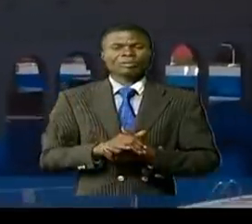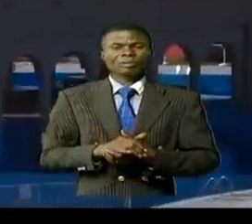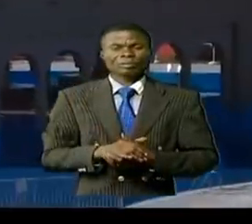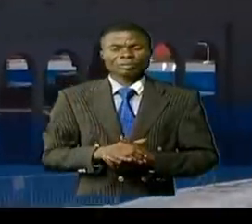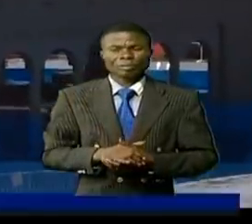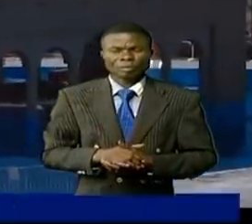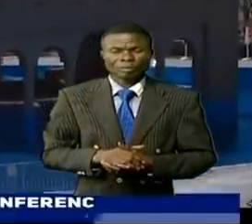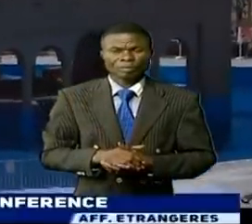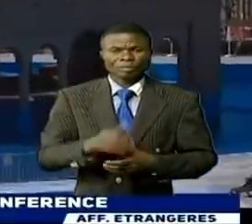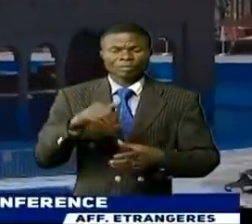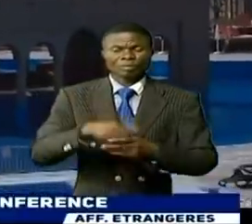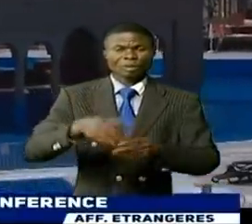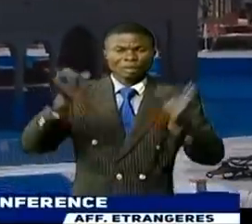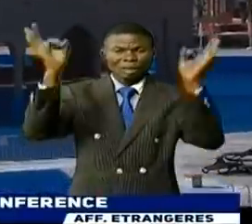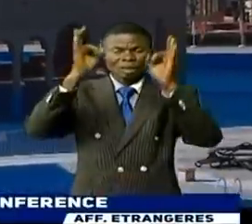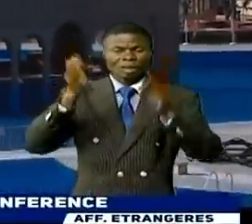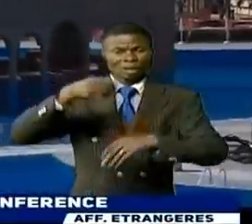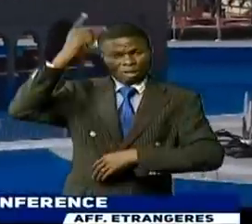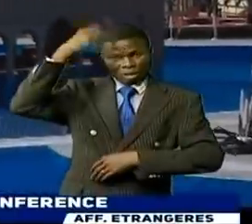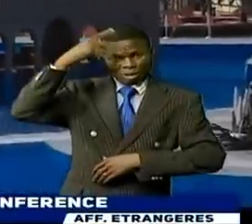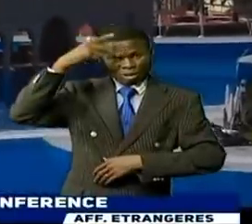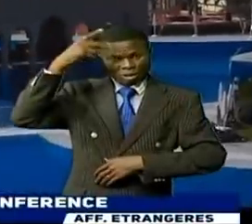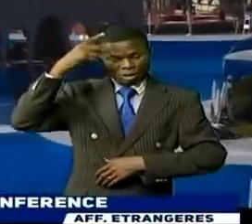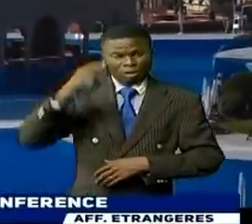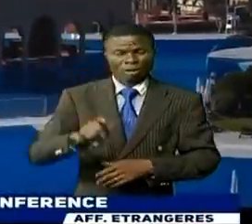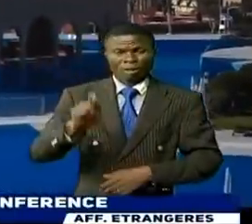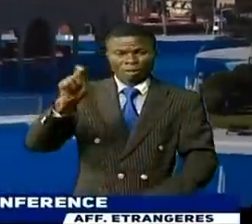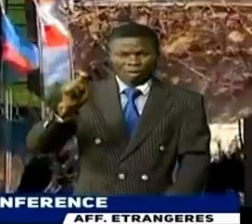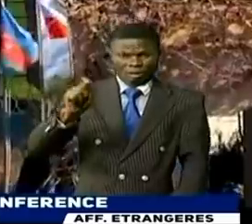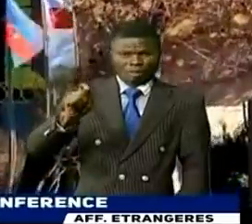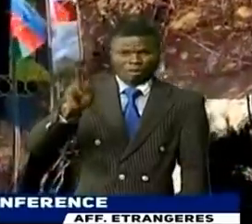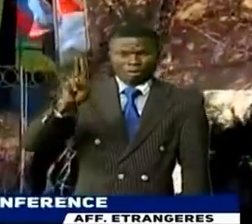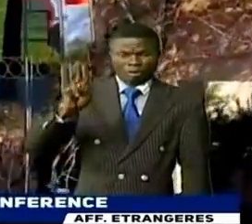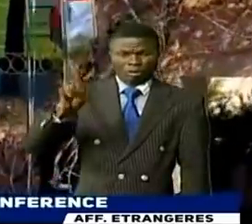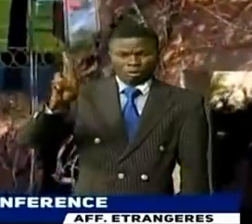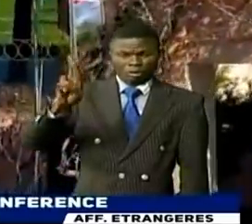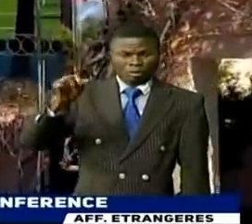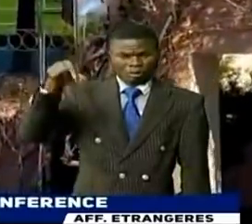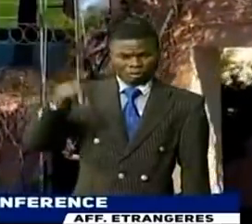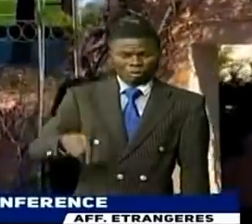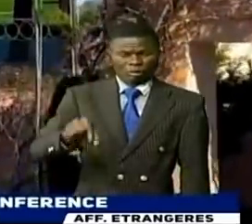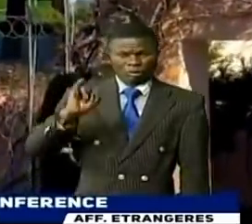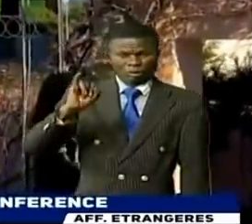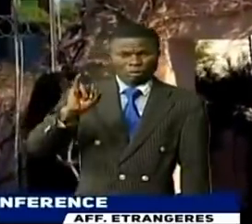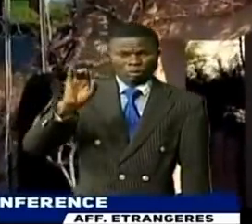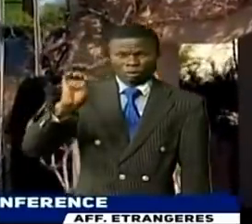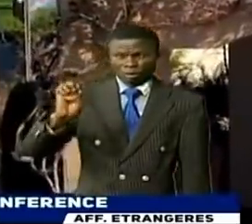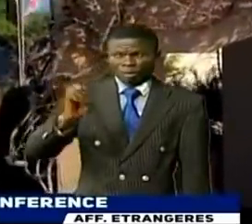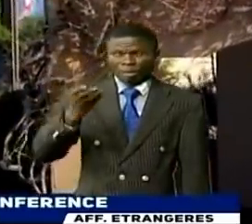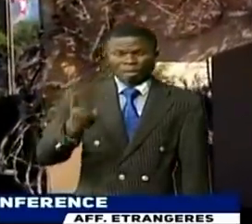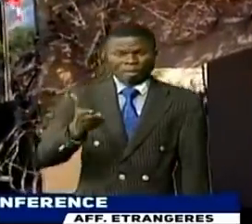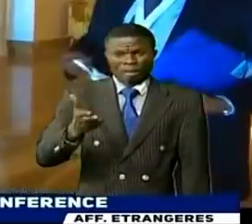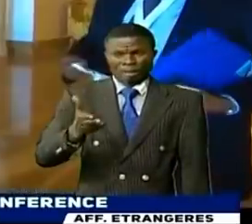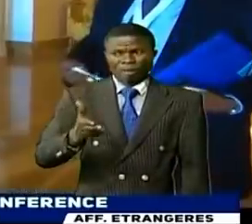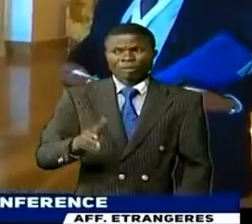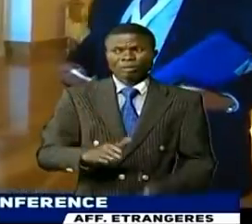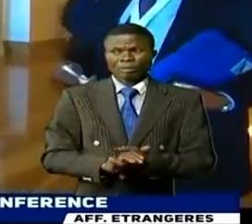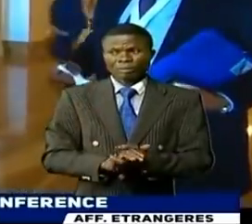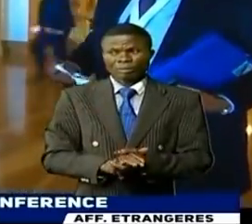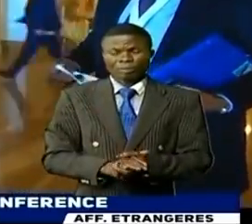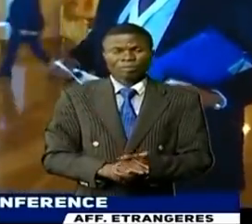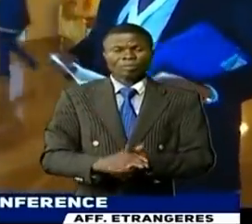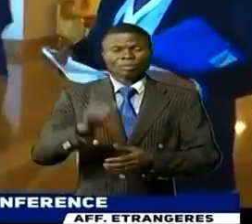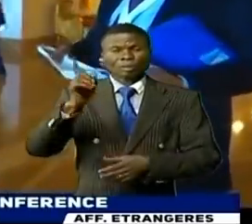Au cours du forum diplomatique d'Antalya, le vice-premier ministre, ministre des Affaires étrangères et de la coopération internationale,